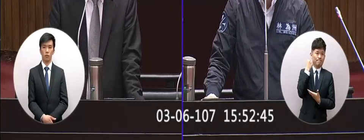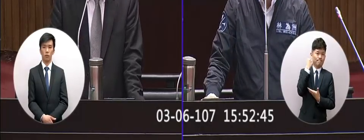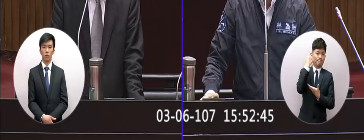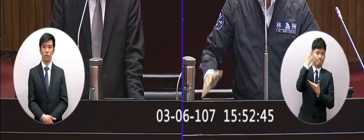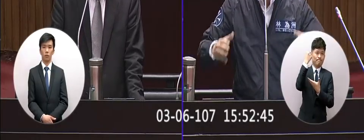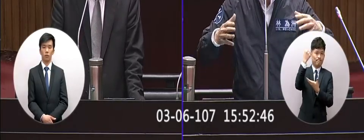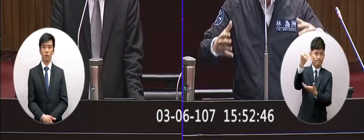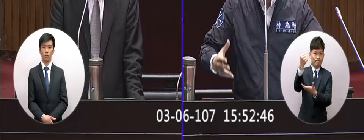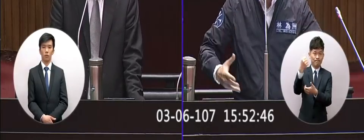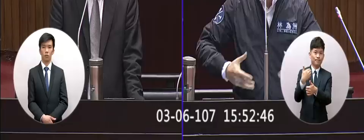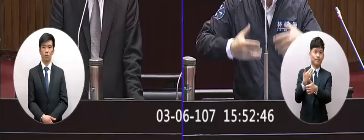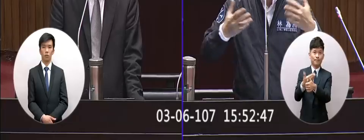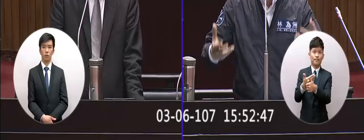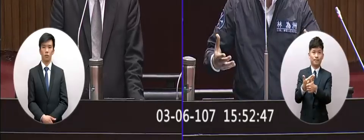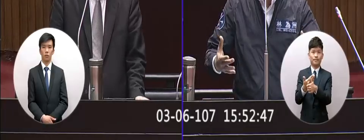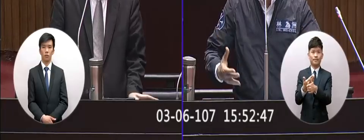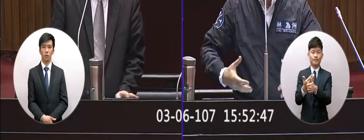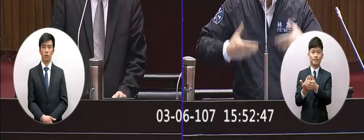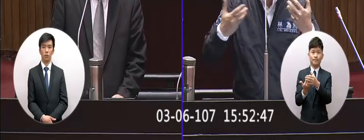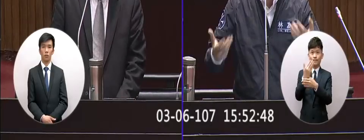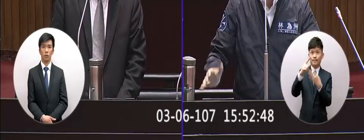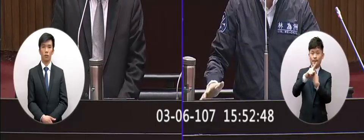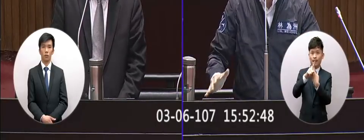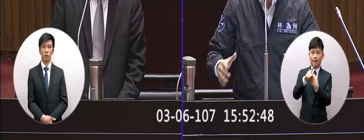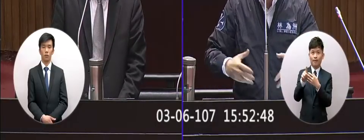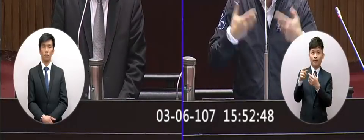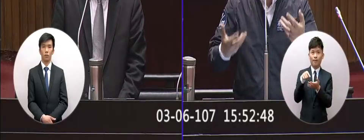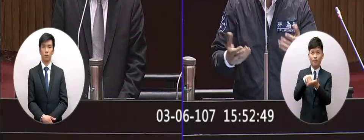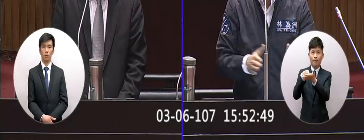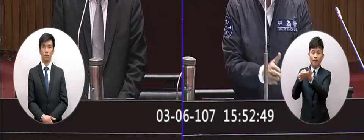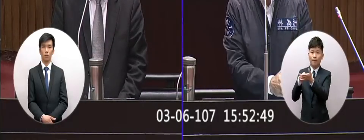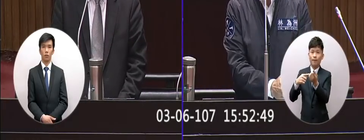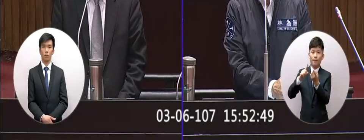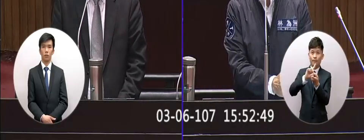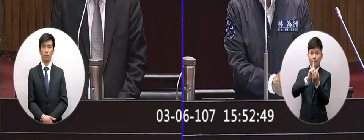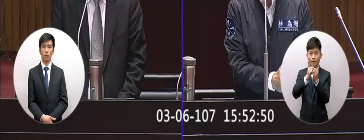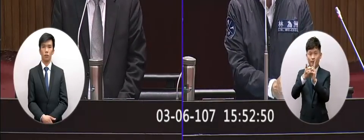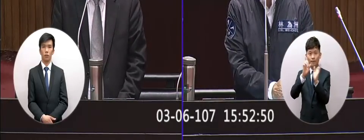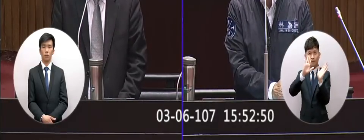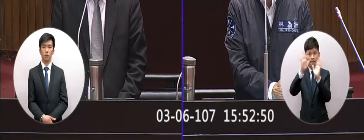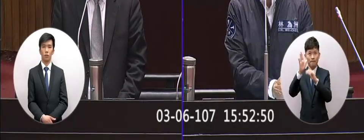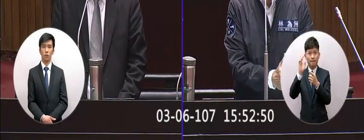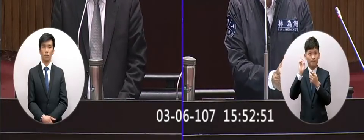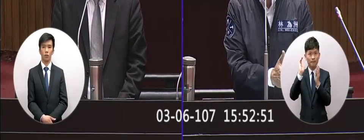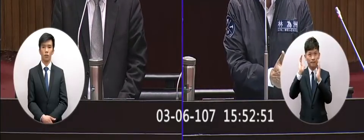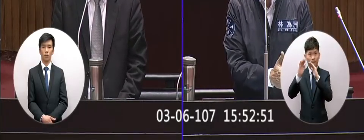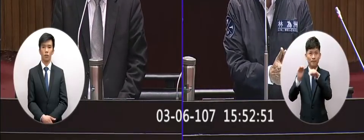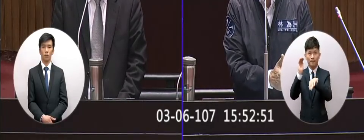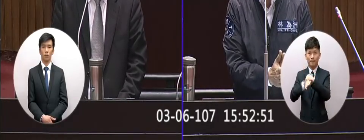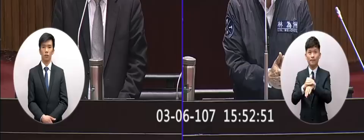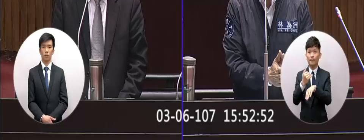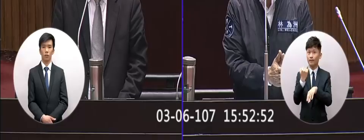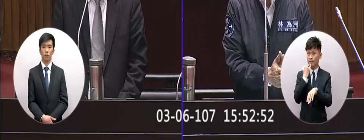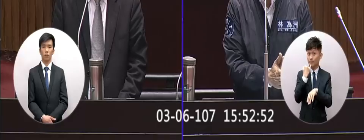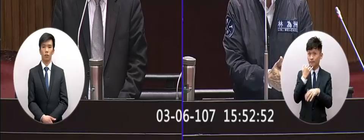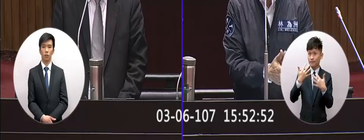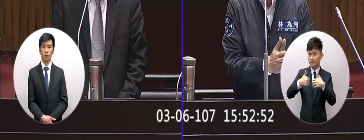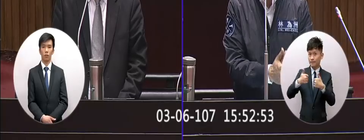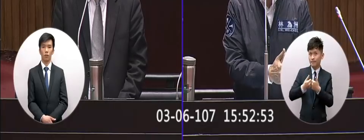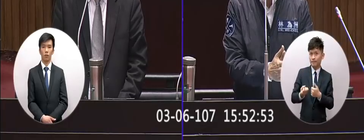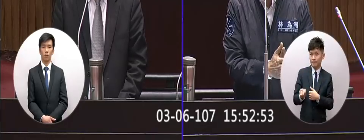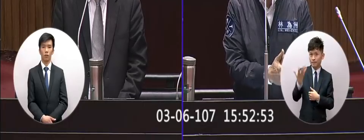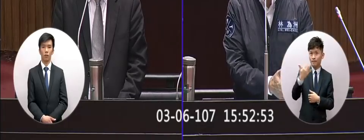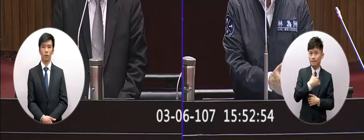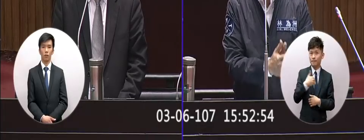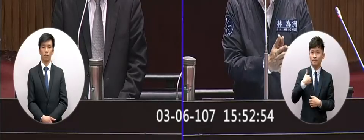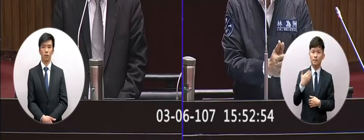源，让它的产业能够转型更成功，它比较有机会。这个就好像我们现在，以前我们